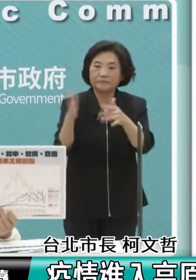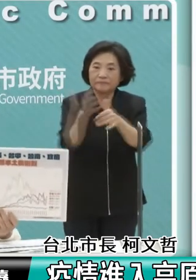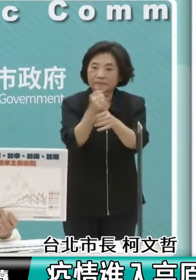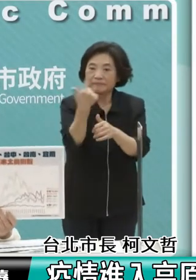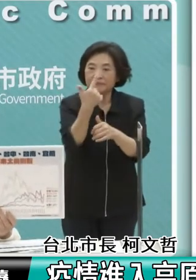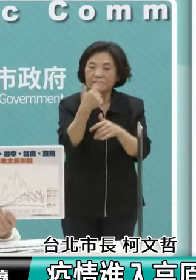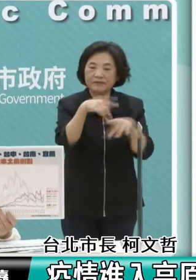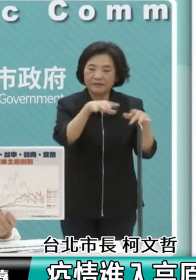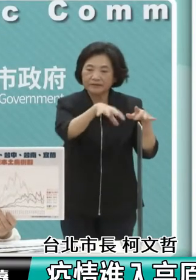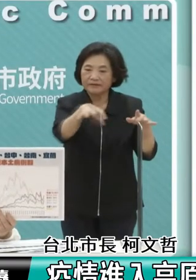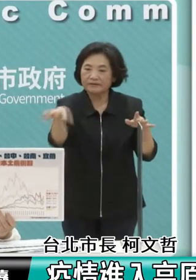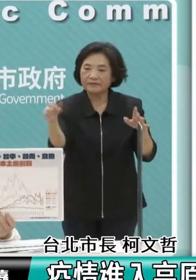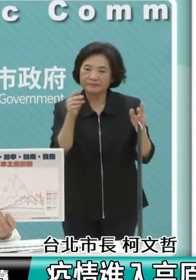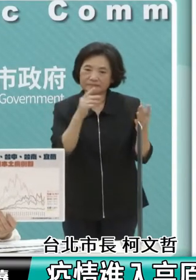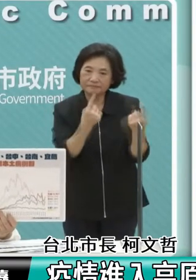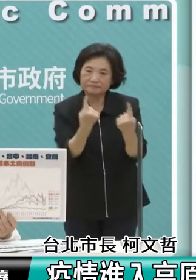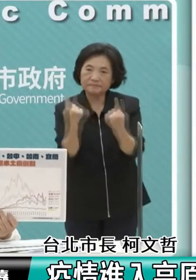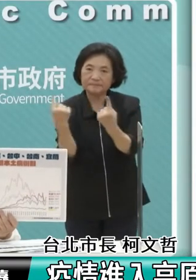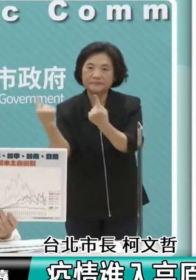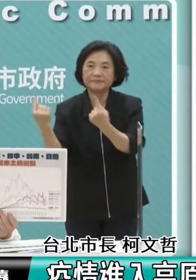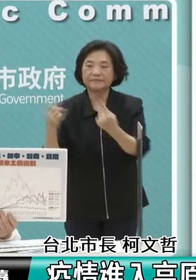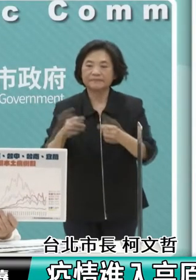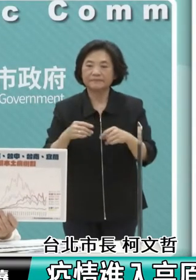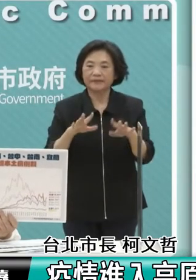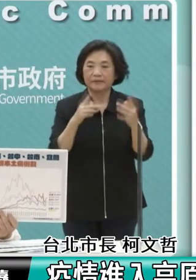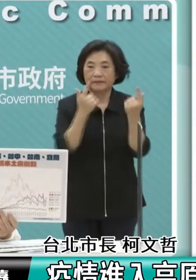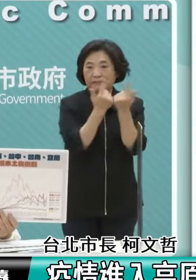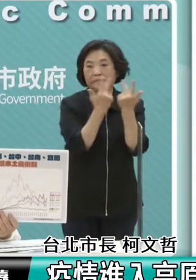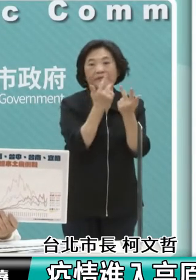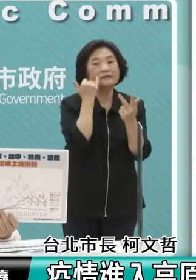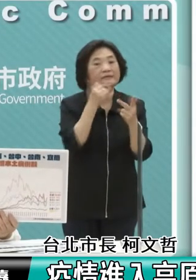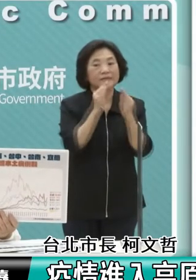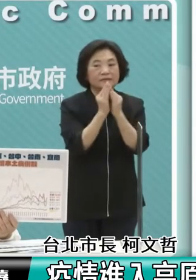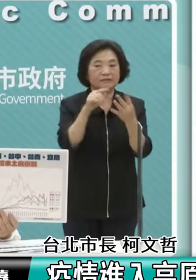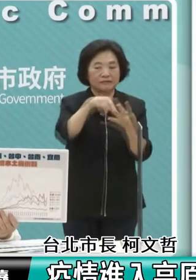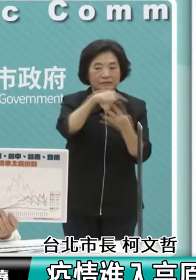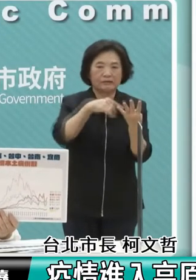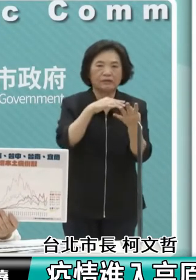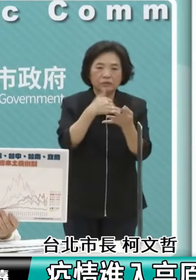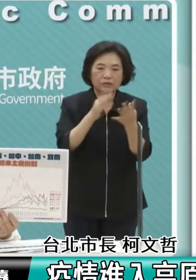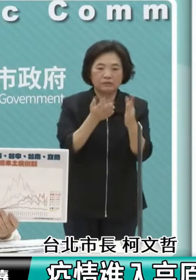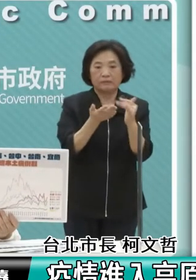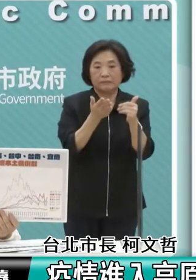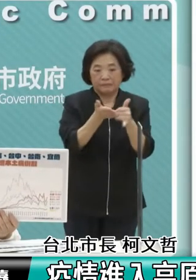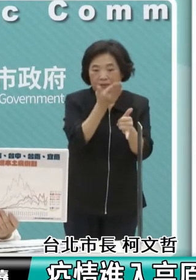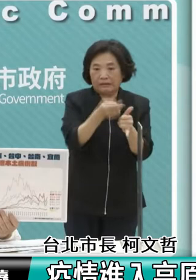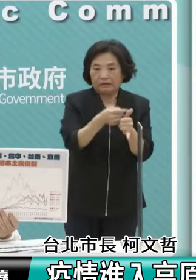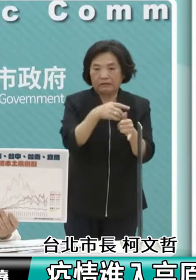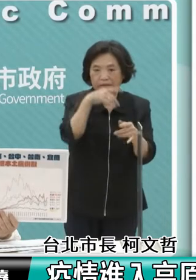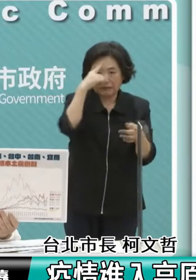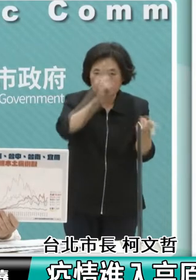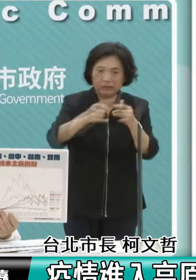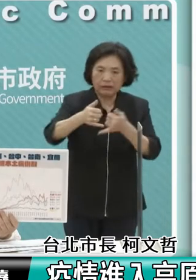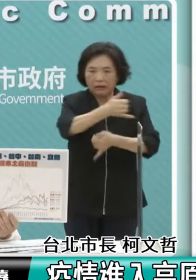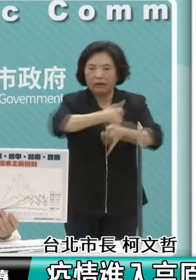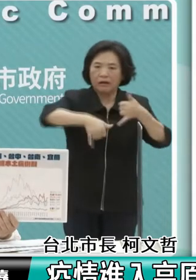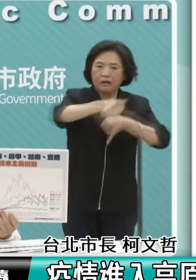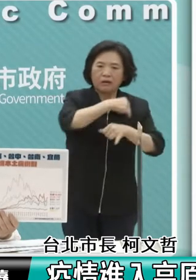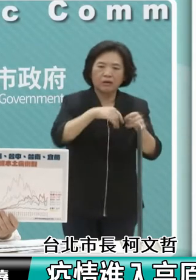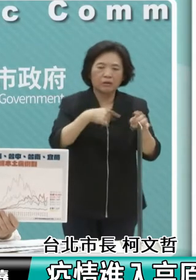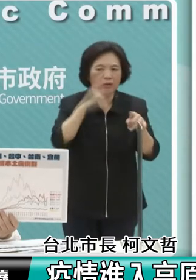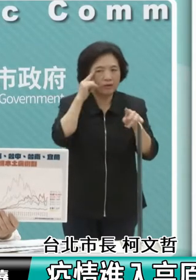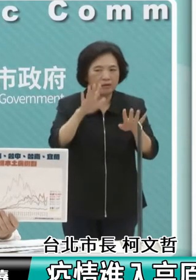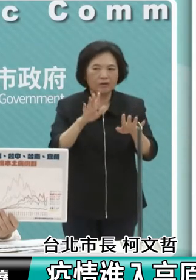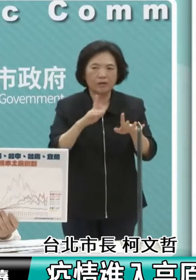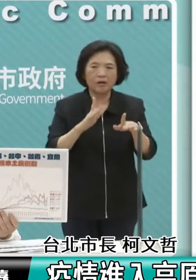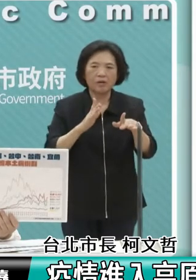哦，应该讲了北北基桃园哦，这时候首都生活圈哦已经都大概都过波